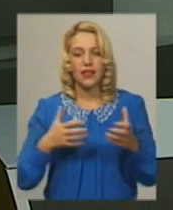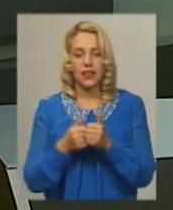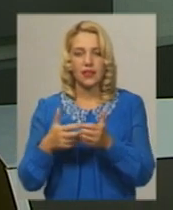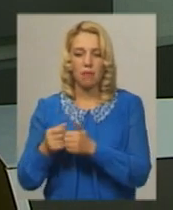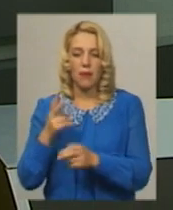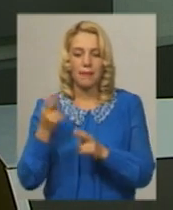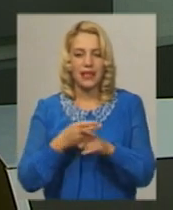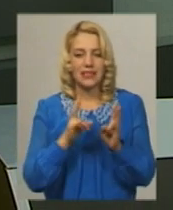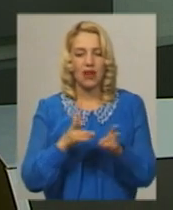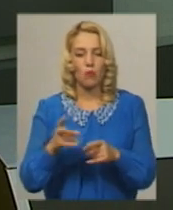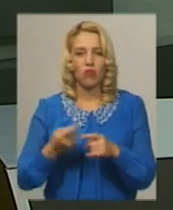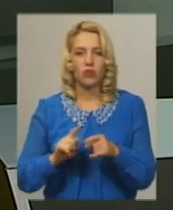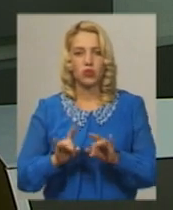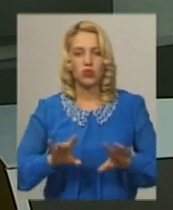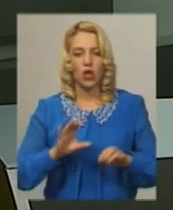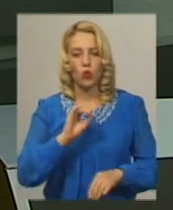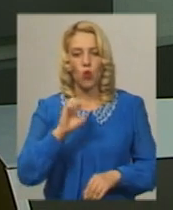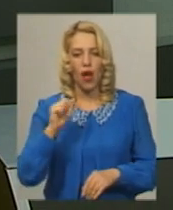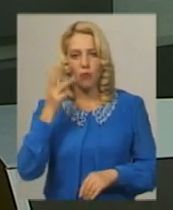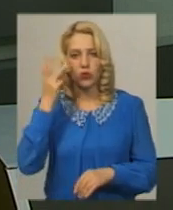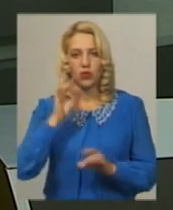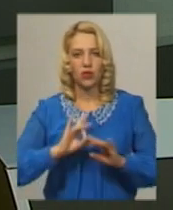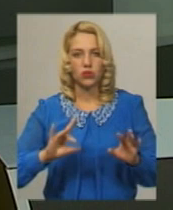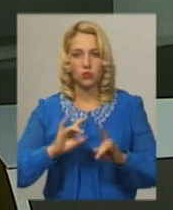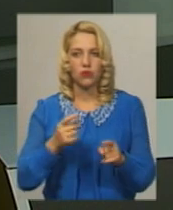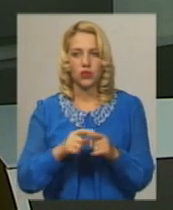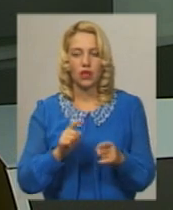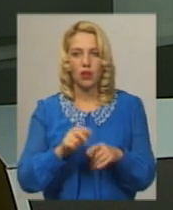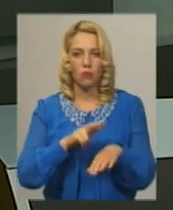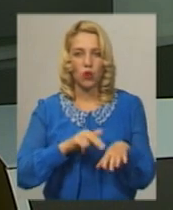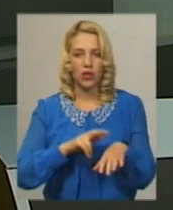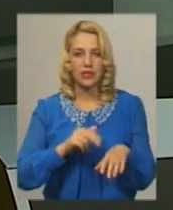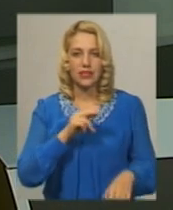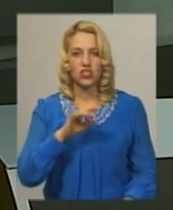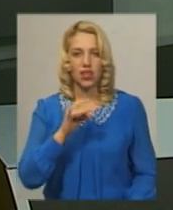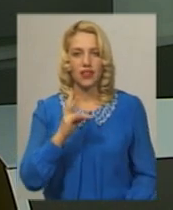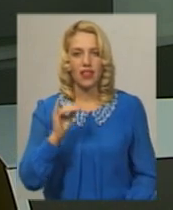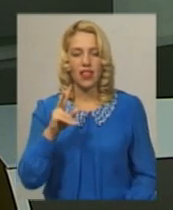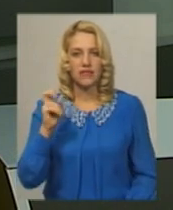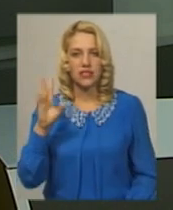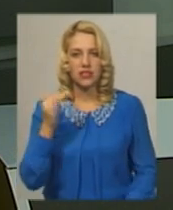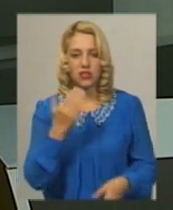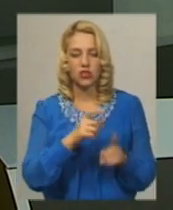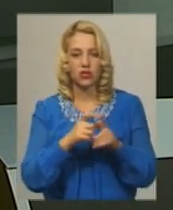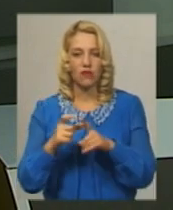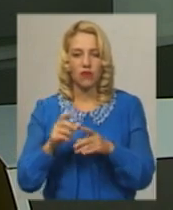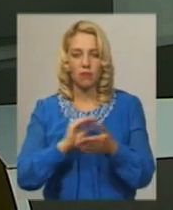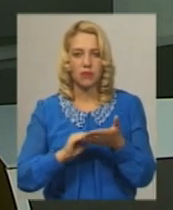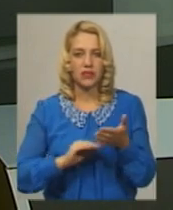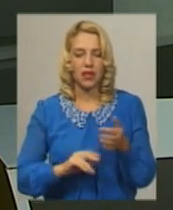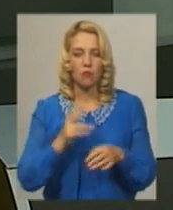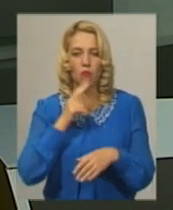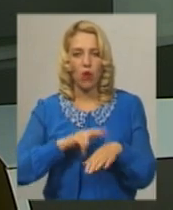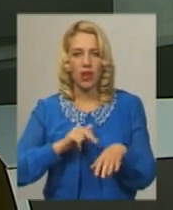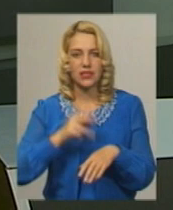травмованих. Про це ЮА «Поділля» розповіла пресофіцер патрульної поліції області Людмила Чернилевська. За словами прес-секретаря Національної